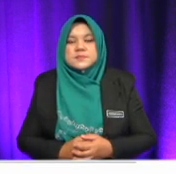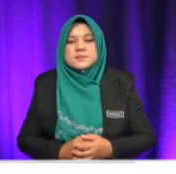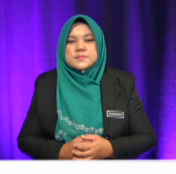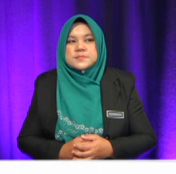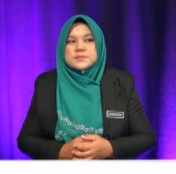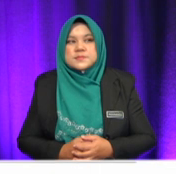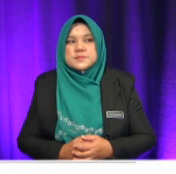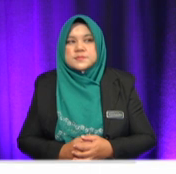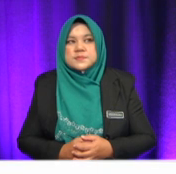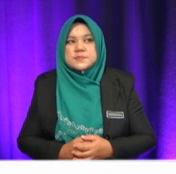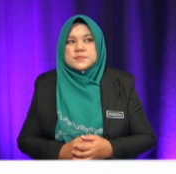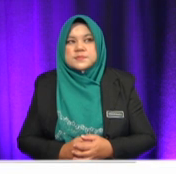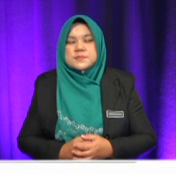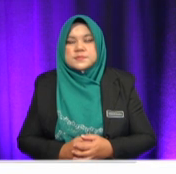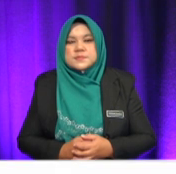in